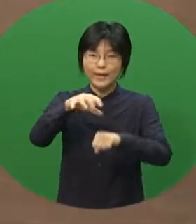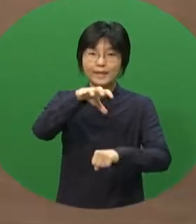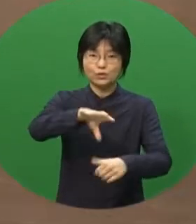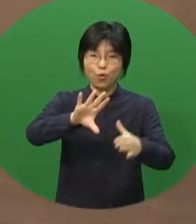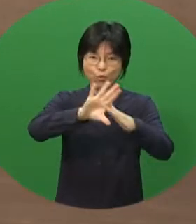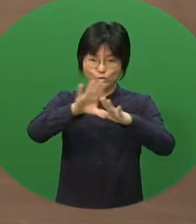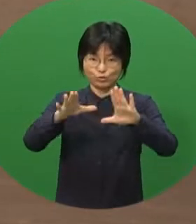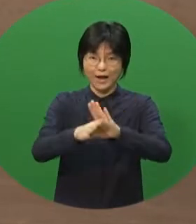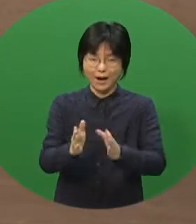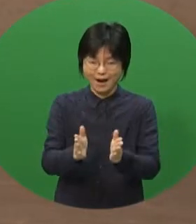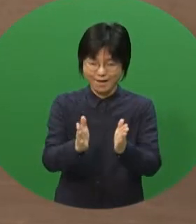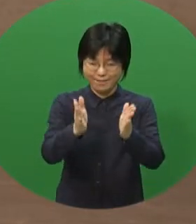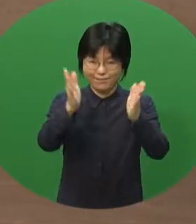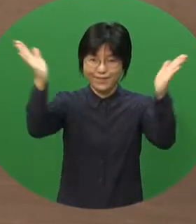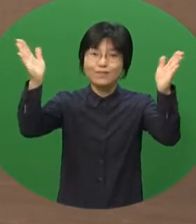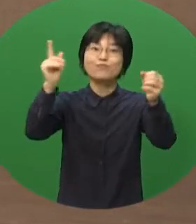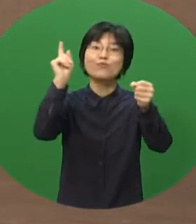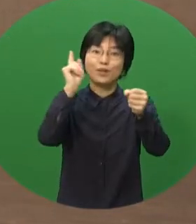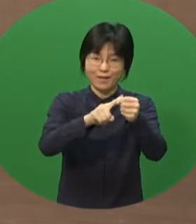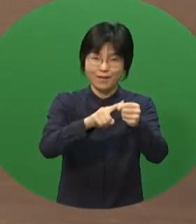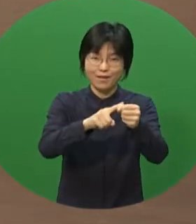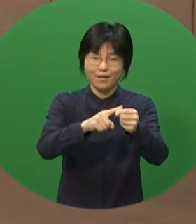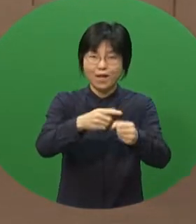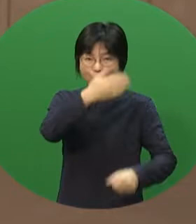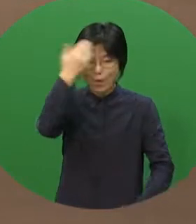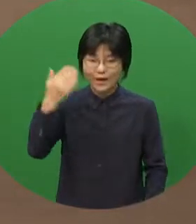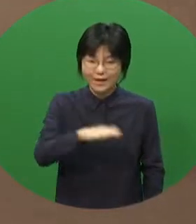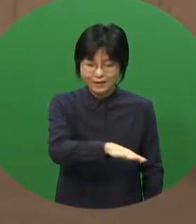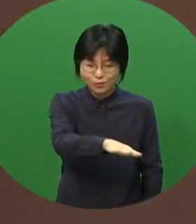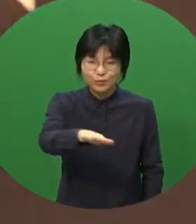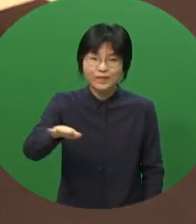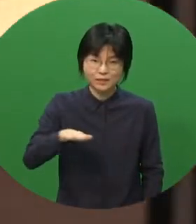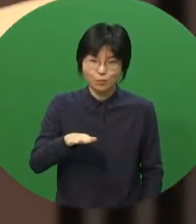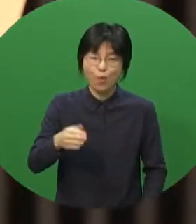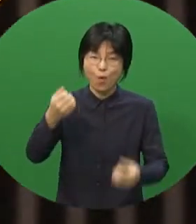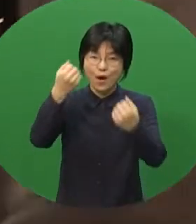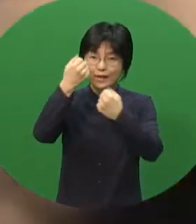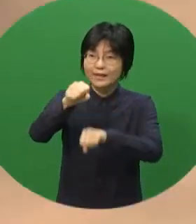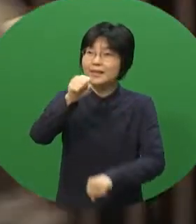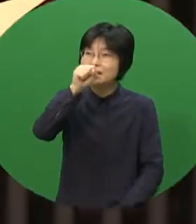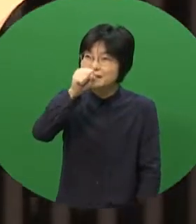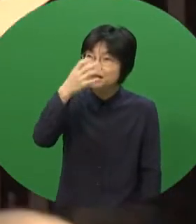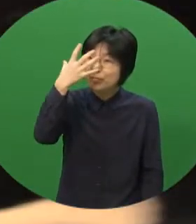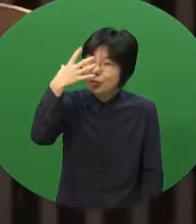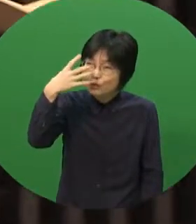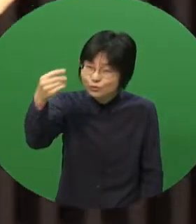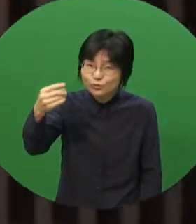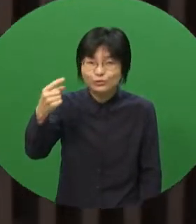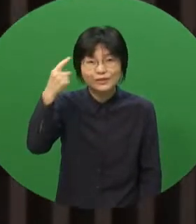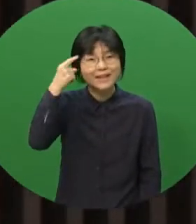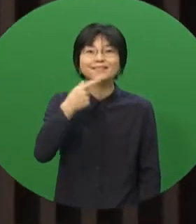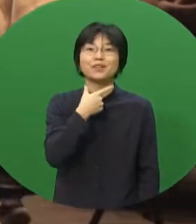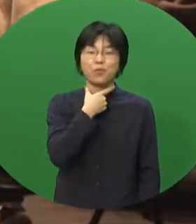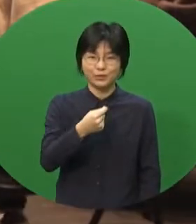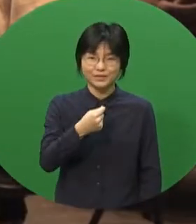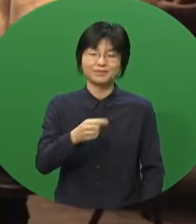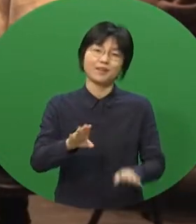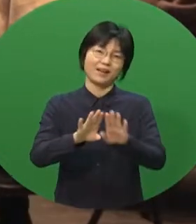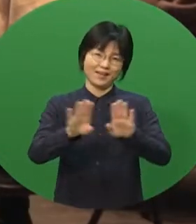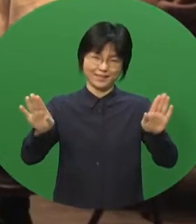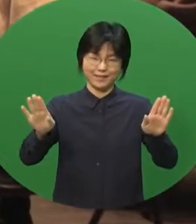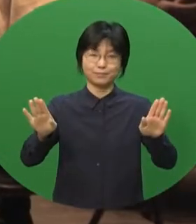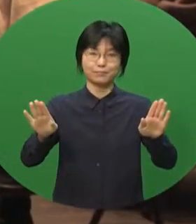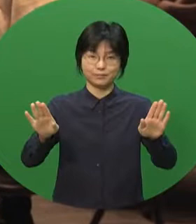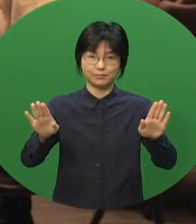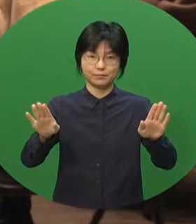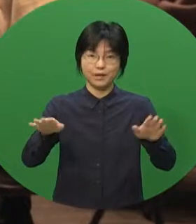、この経験を通じて若い世代にもより演劇の魅力を感じてもらえればと実施しています。今年の